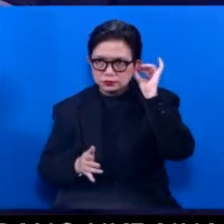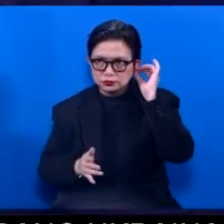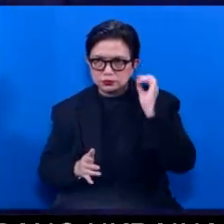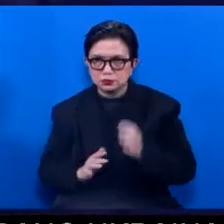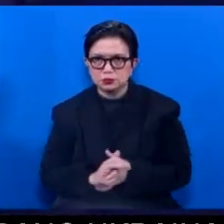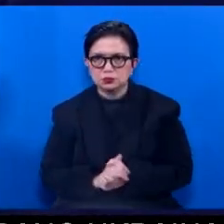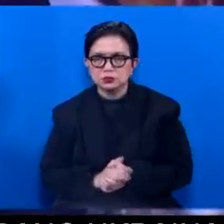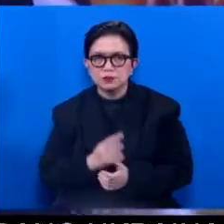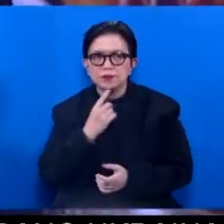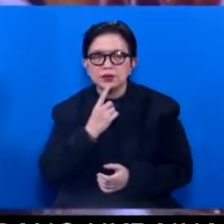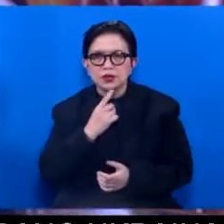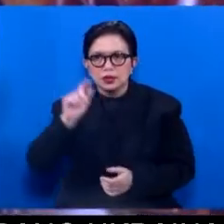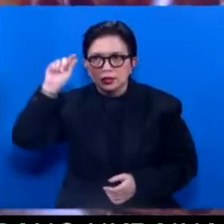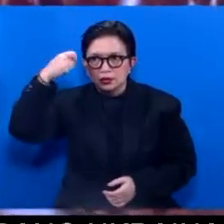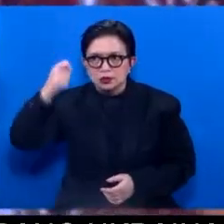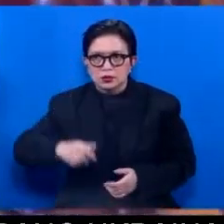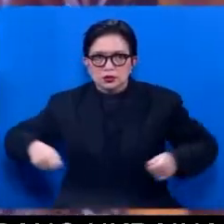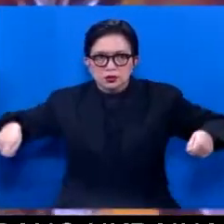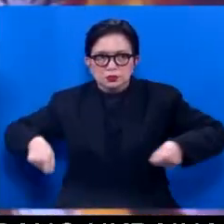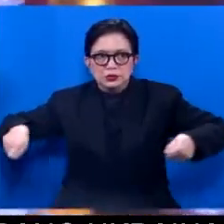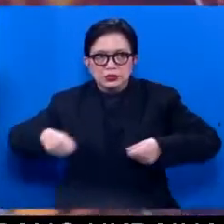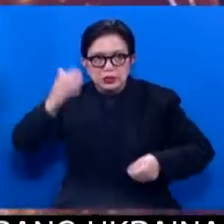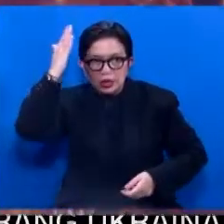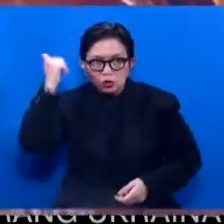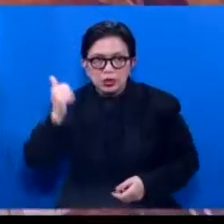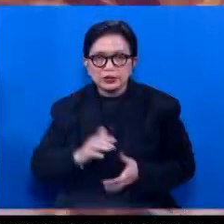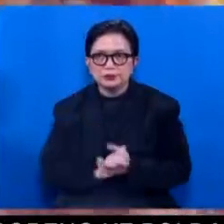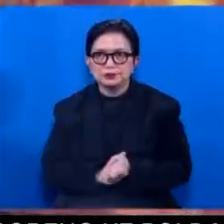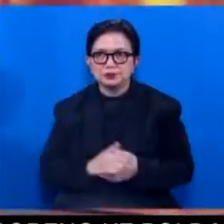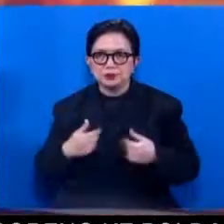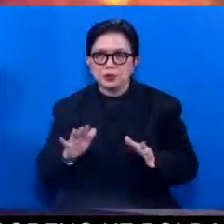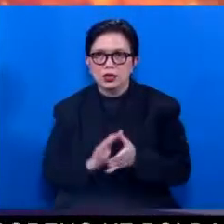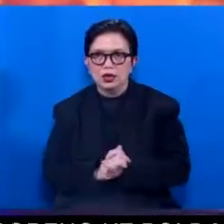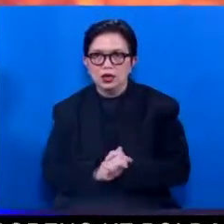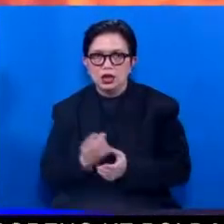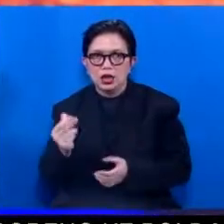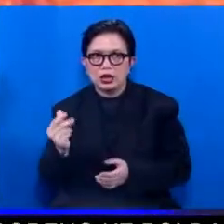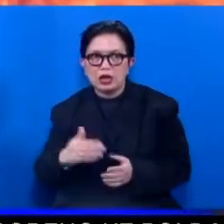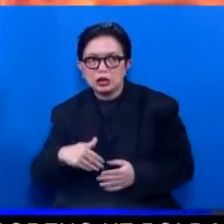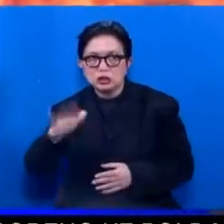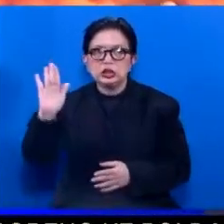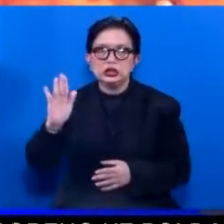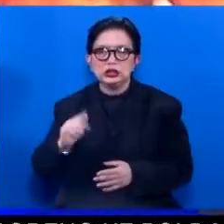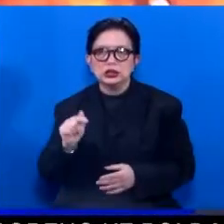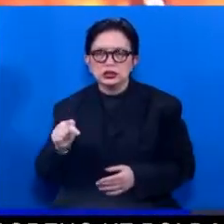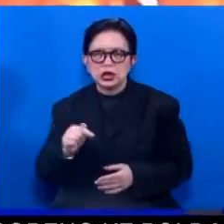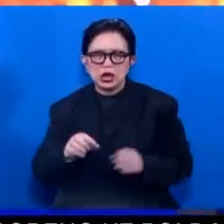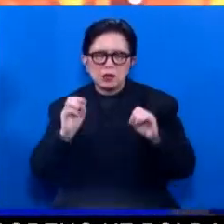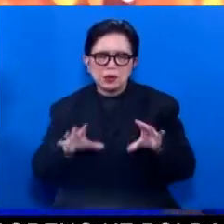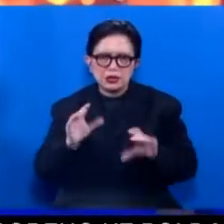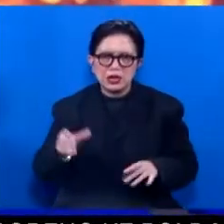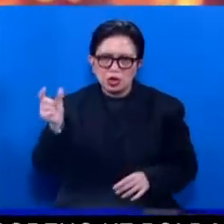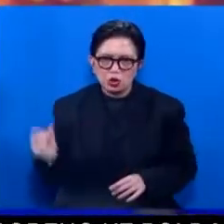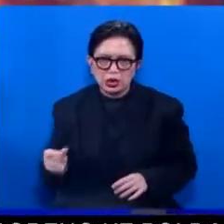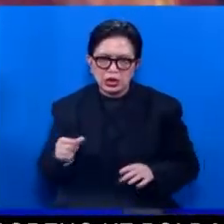Persoalan kelangkaan minyak goreng di sejumlah daerah terus terjadi. Setelah harga yang tinggi, kini masalah berikutnya adalah adanya penimbunan minyak goreng